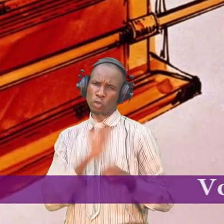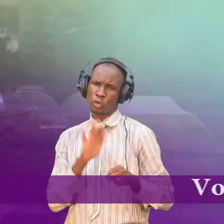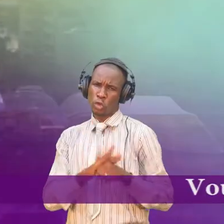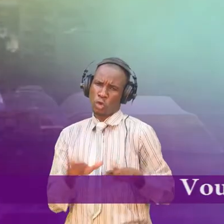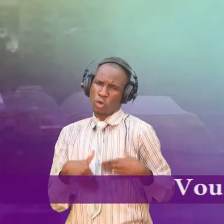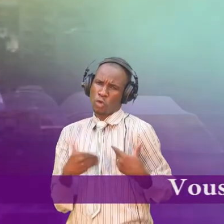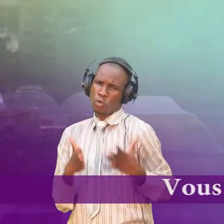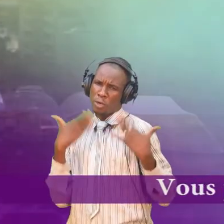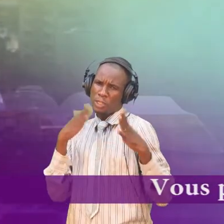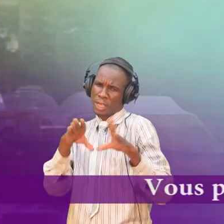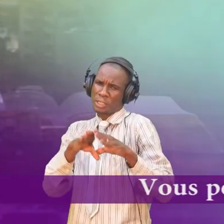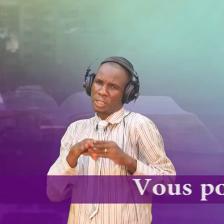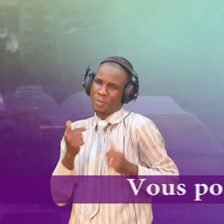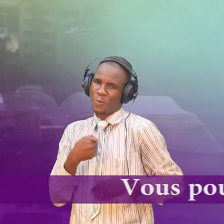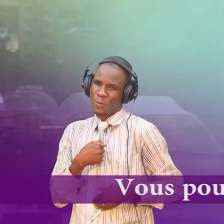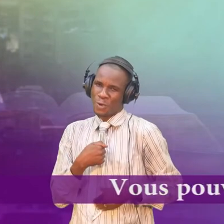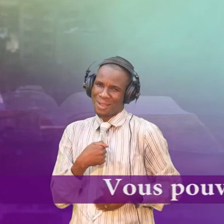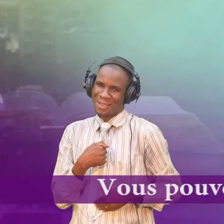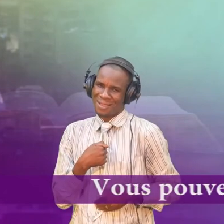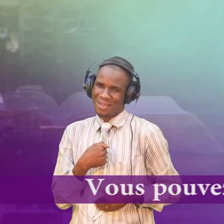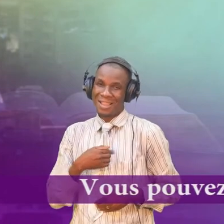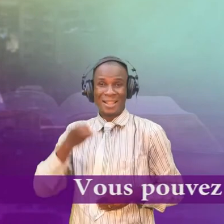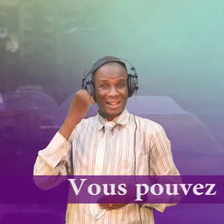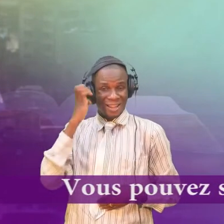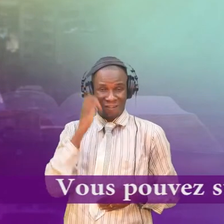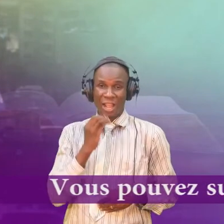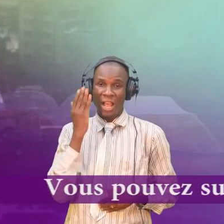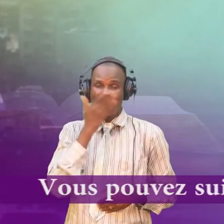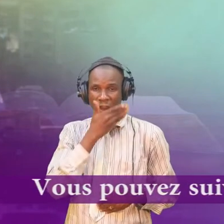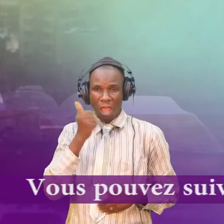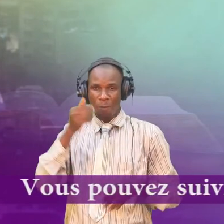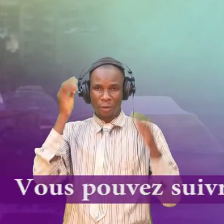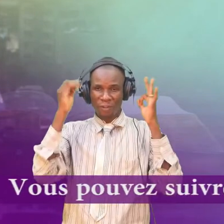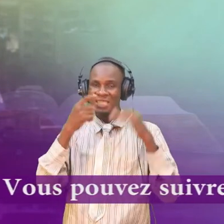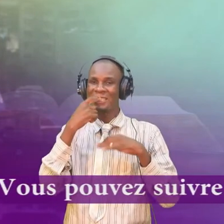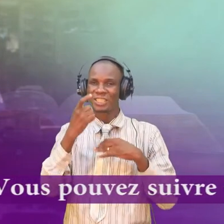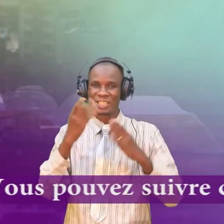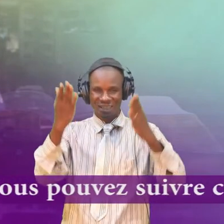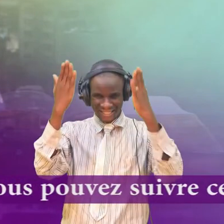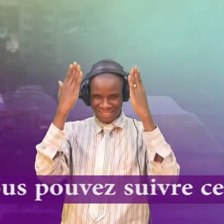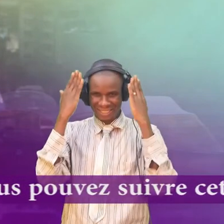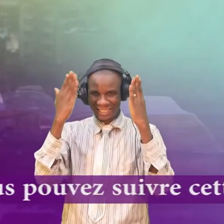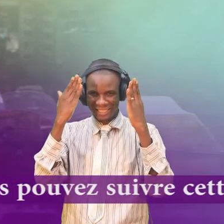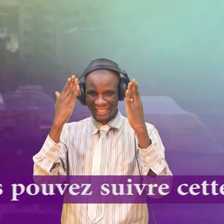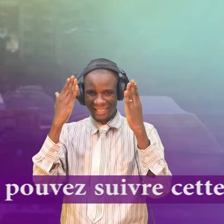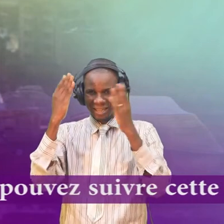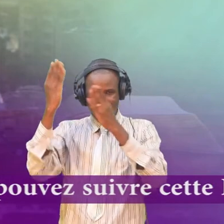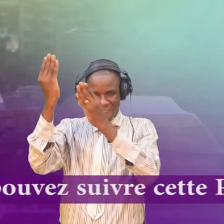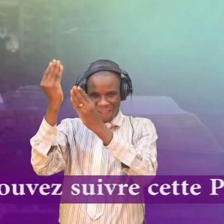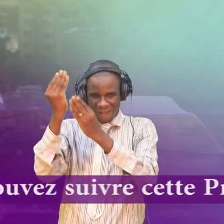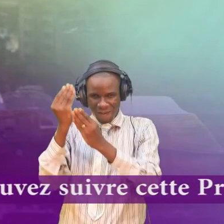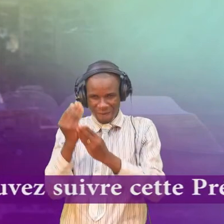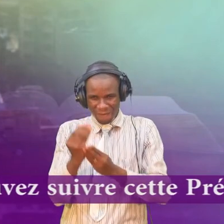watu waweze kurudi tena katika uhusiano na mawasiliano na Mungu. Mais comme je l'ai expliqué plus tôt,